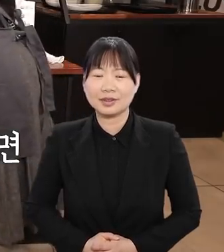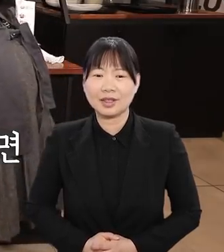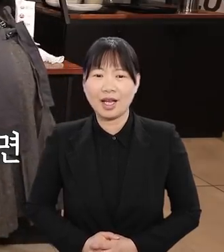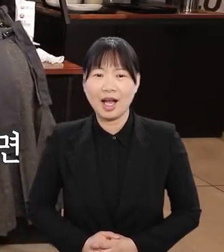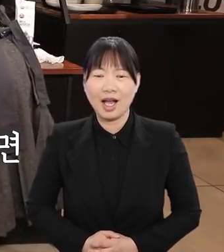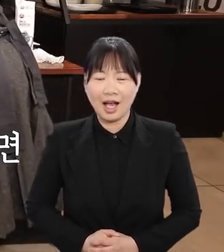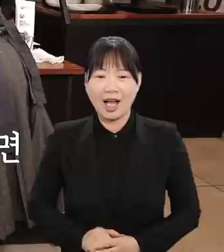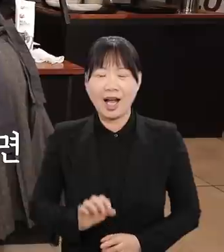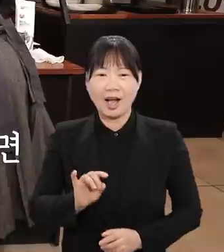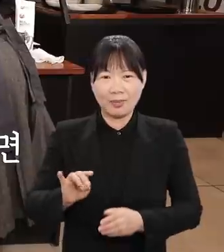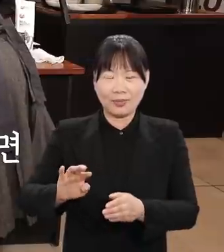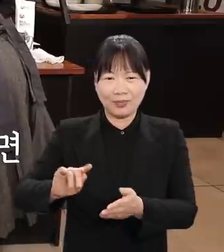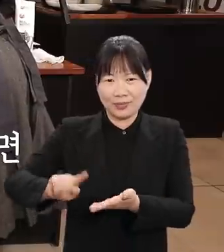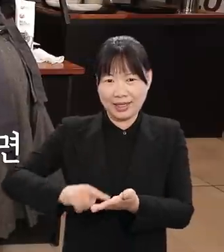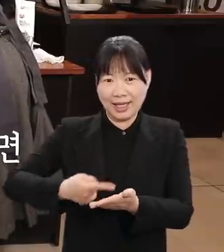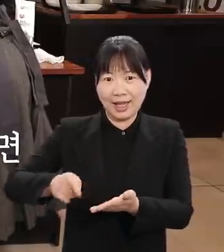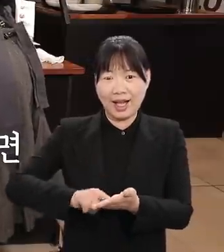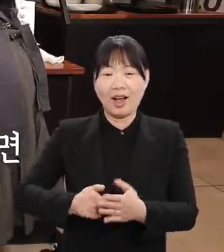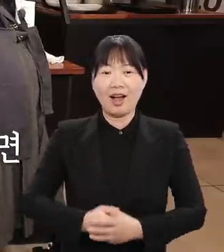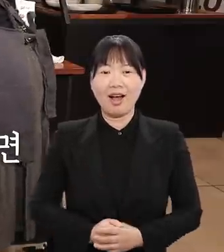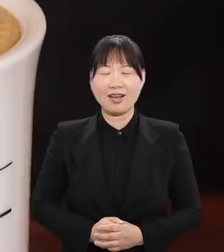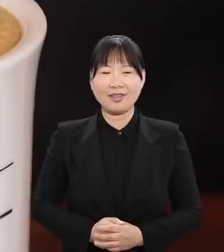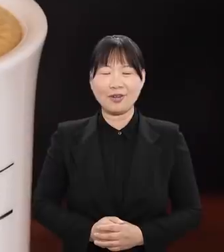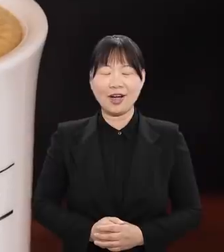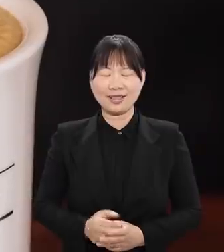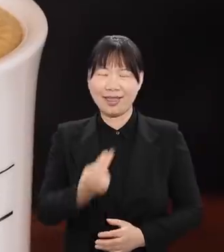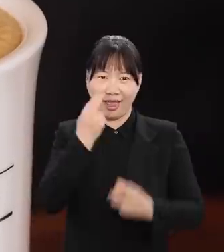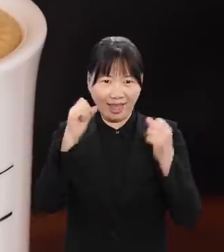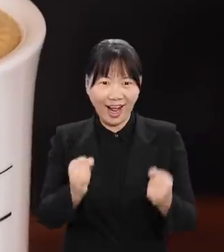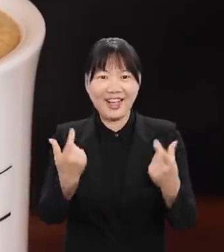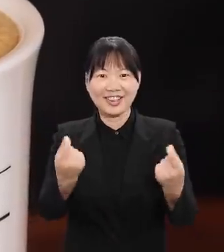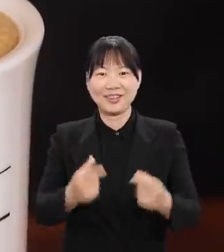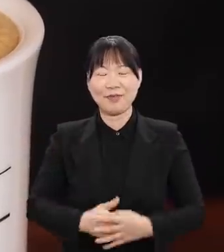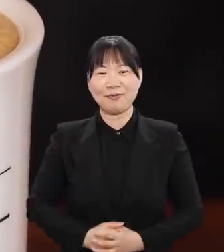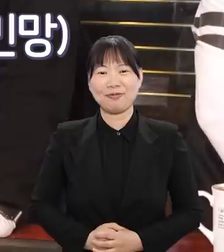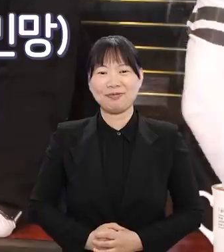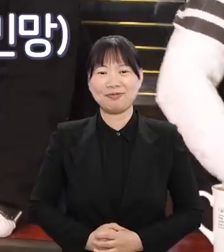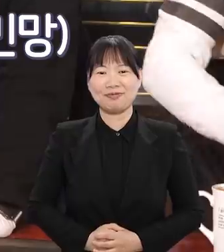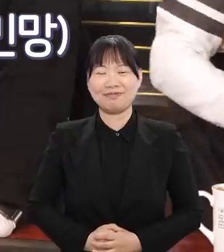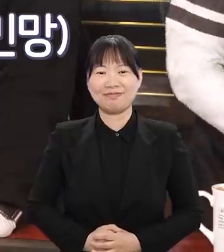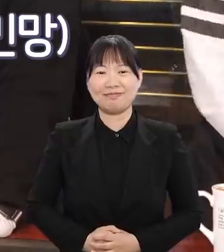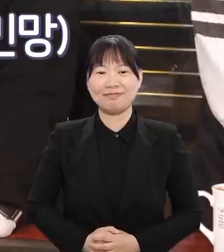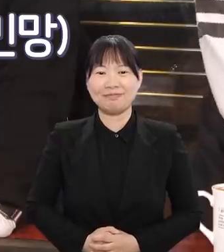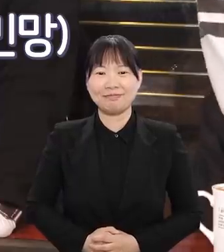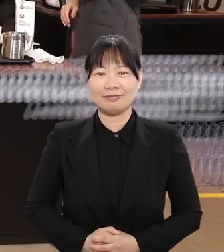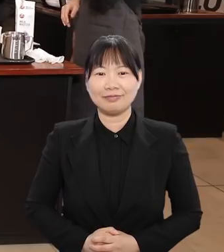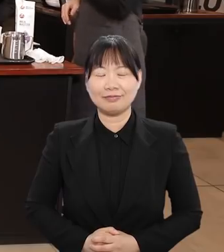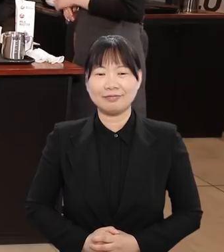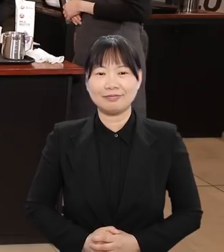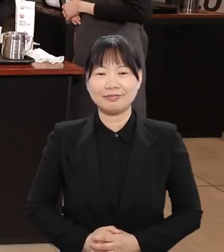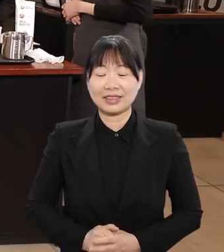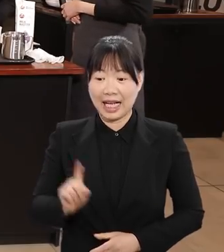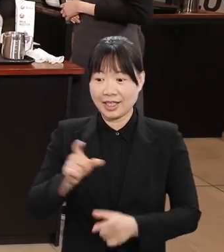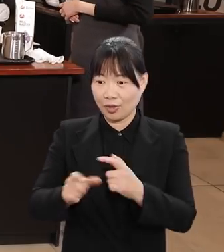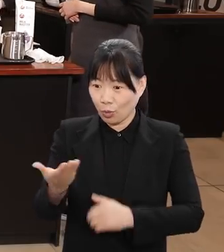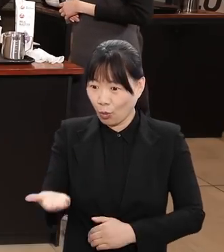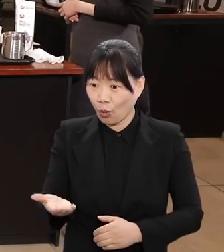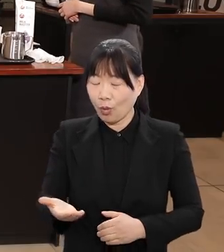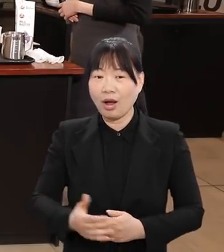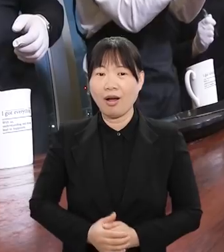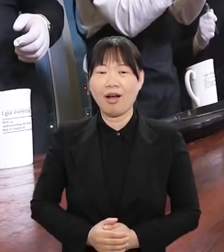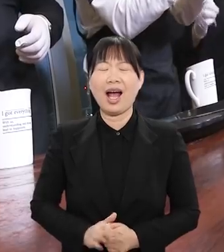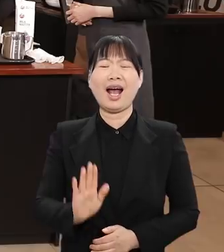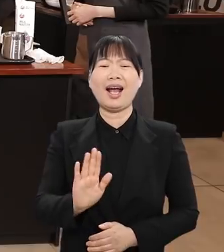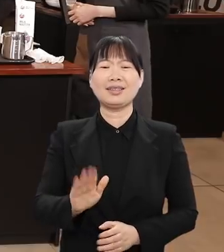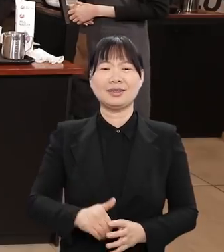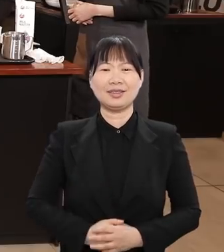보통은 이걸 여기다가 한 번씩 닦으셔서 되게 입체적이시네요. 정말. 저거 하나만 더